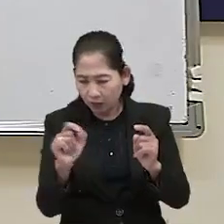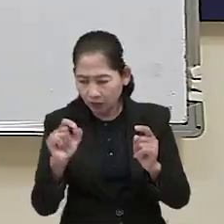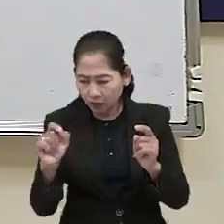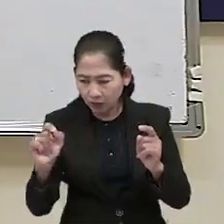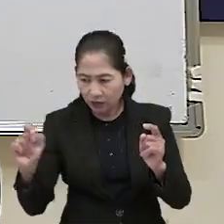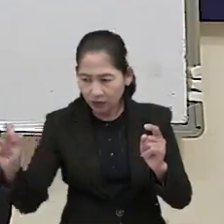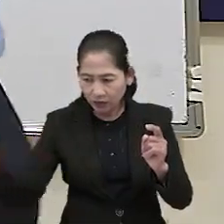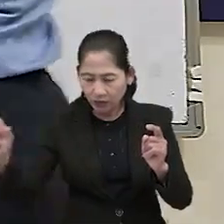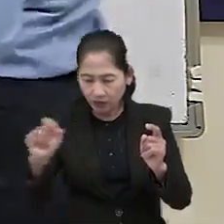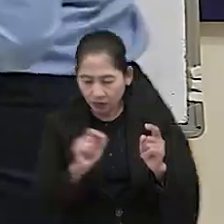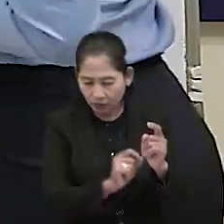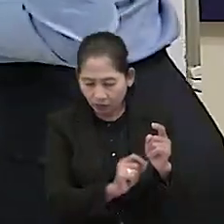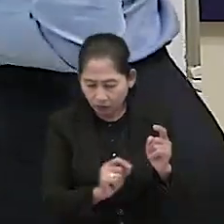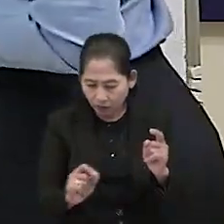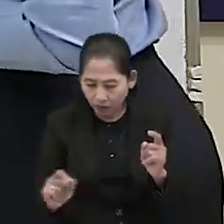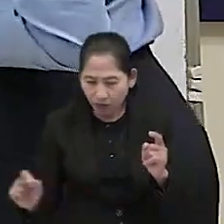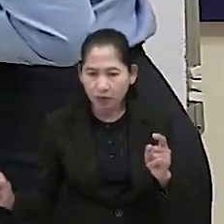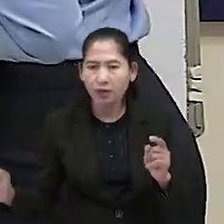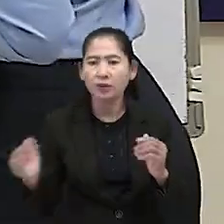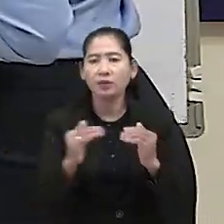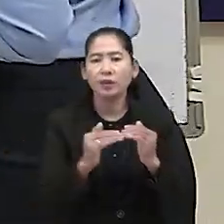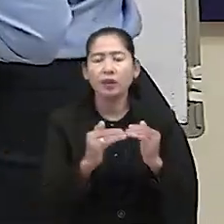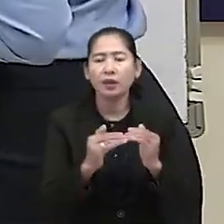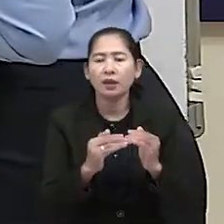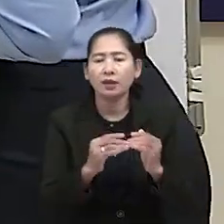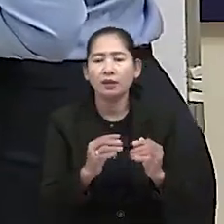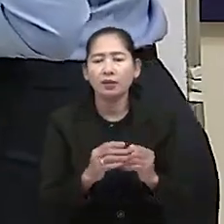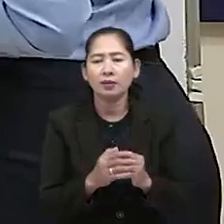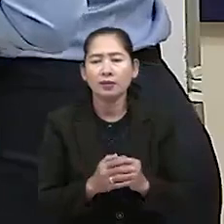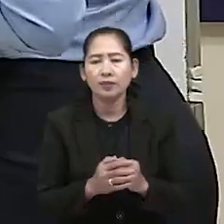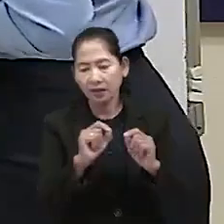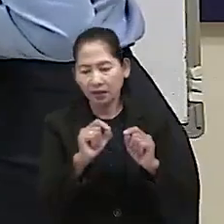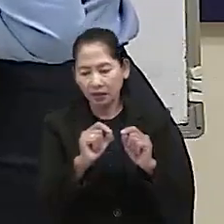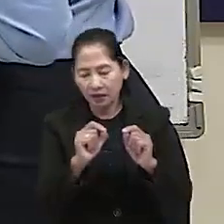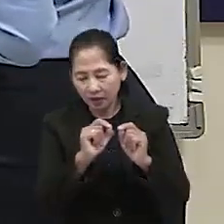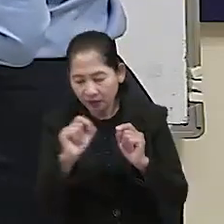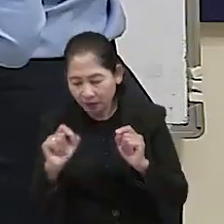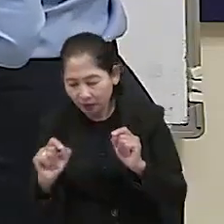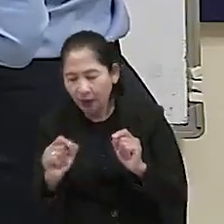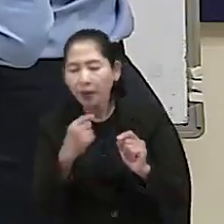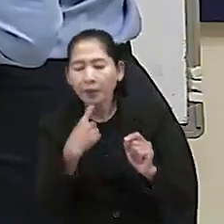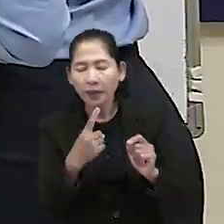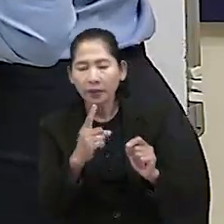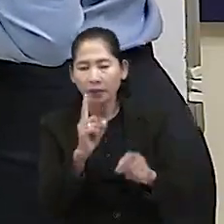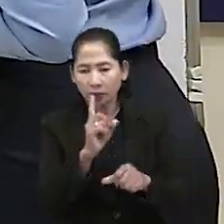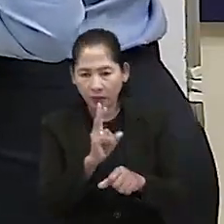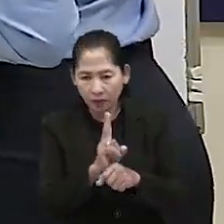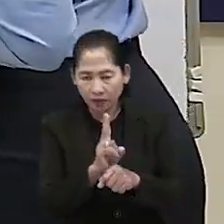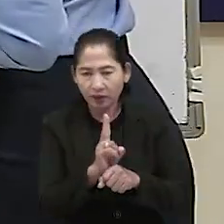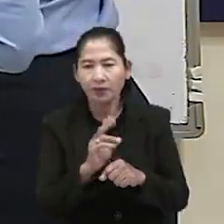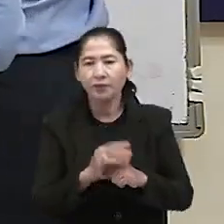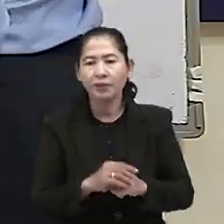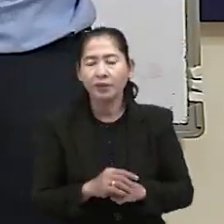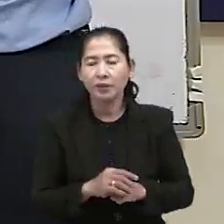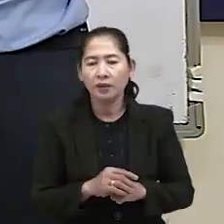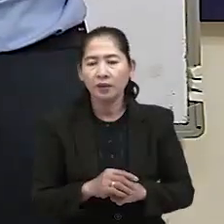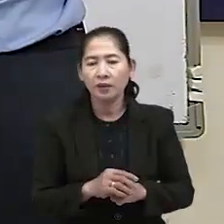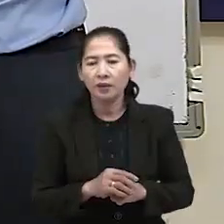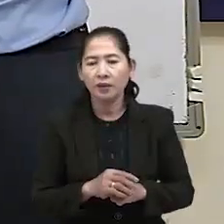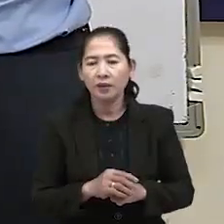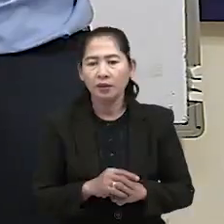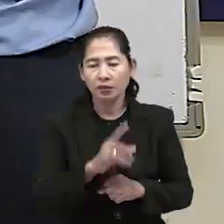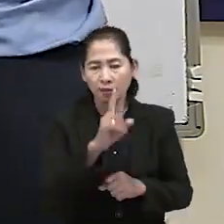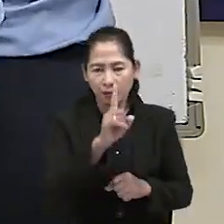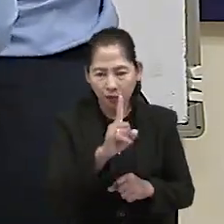ជាកាលាសភៅទៅហោះអ្នកគ្រូអញ្ចឹងណាចាឲ្យស្មើគ្នាឲ្យកូនសរសេរធម្មតាសរសេររៀបរាប់ធម្មតាអញ្ចឹងណាកូនណាចានេះមក